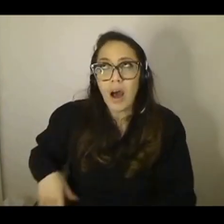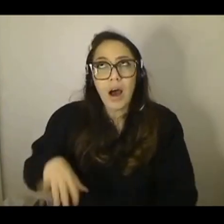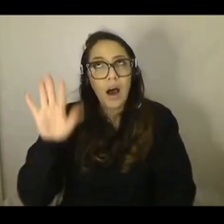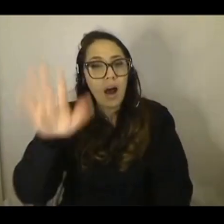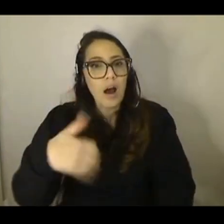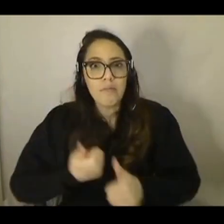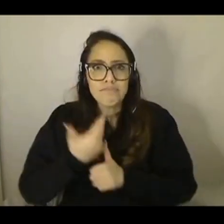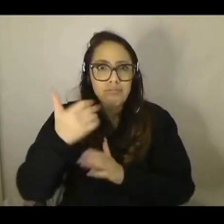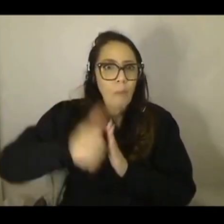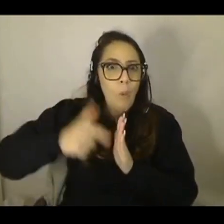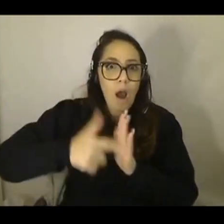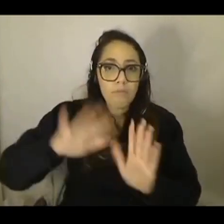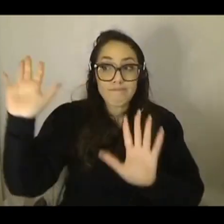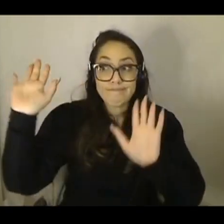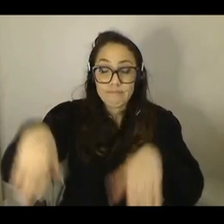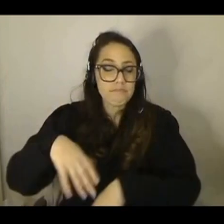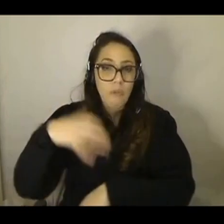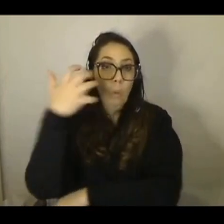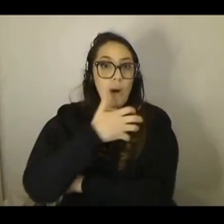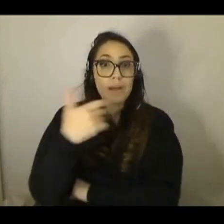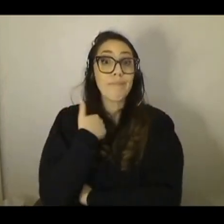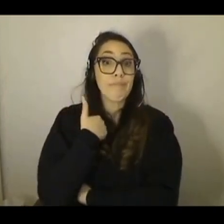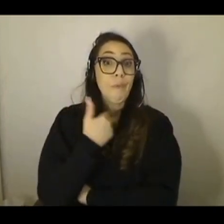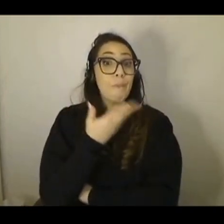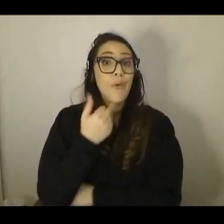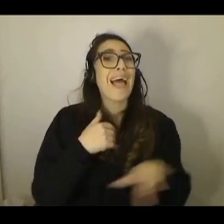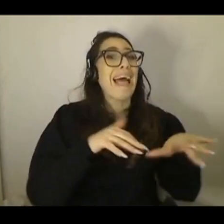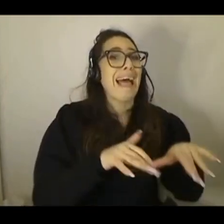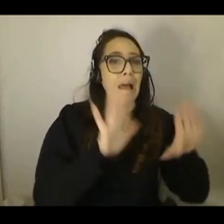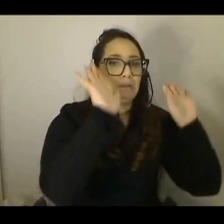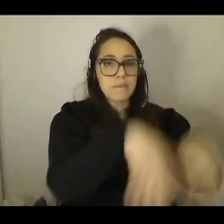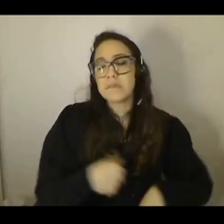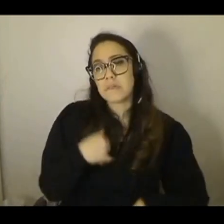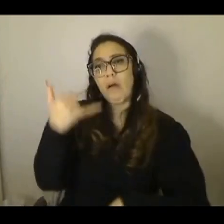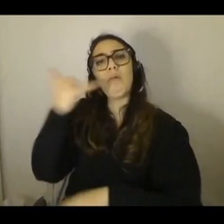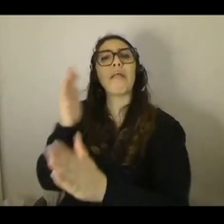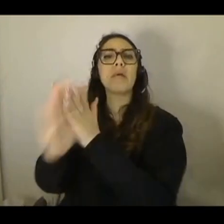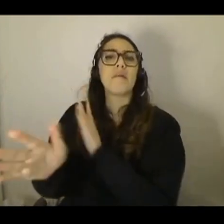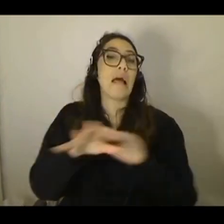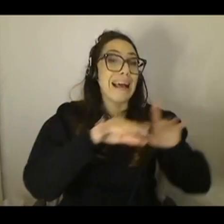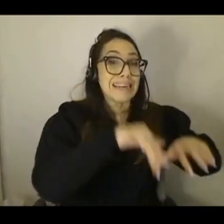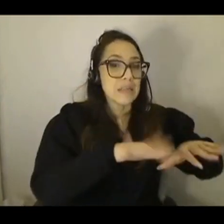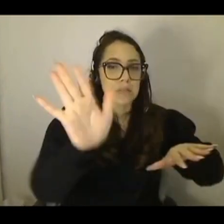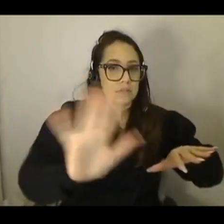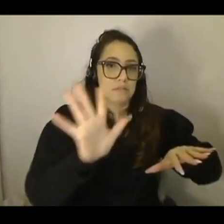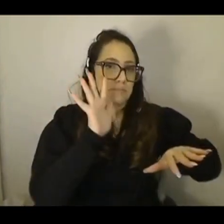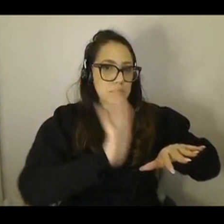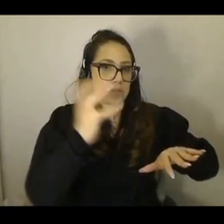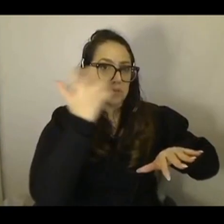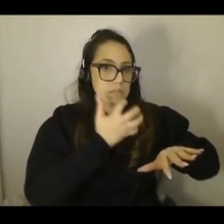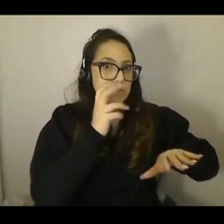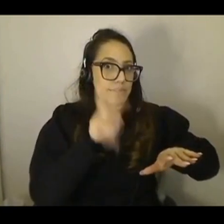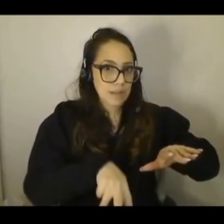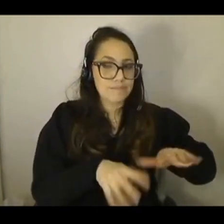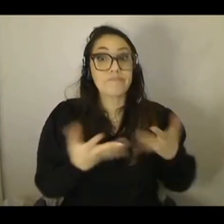où ça a été une galère sans nom, donc j'appelais directement. J'abandonnais carrément le site internet, parce que c'était intenable, enfin, c'était pas jouable, quoi. Mais en